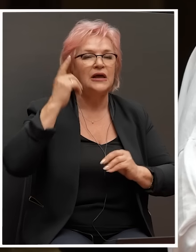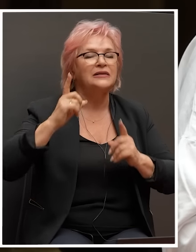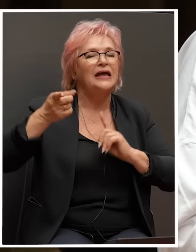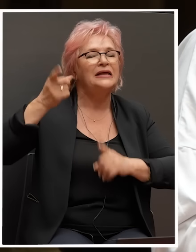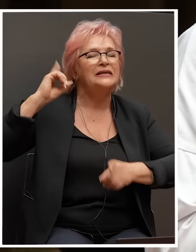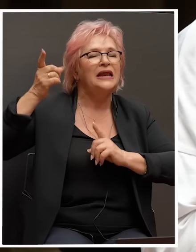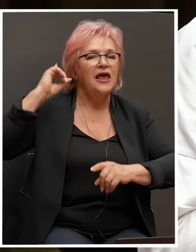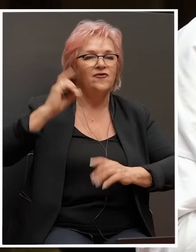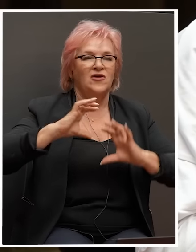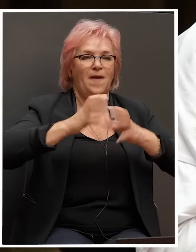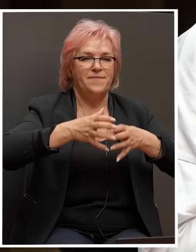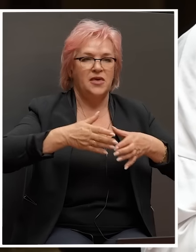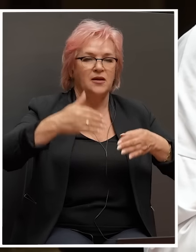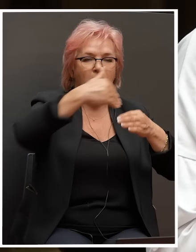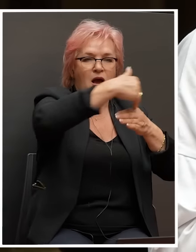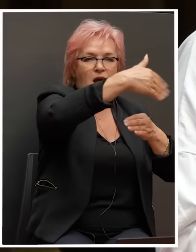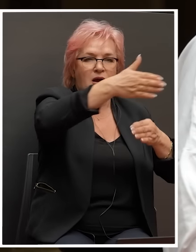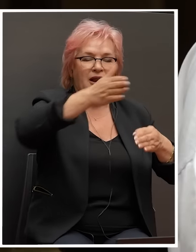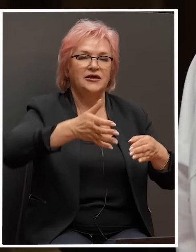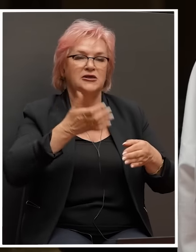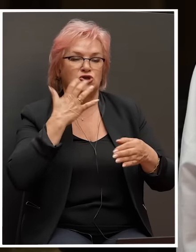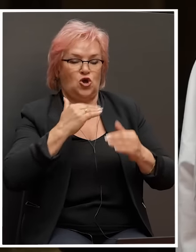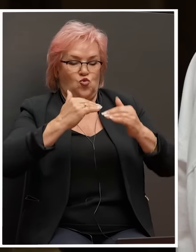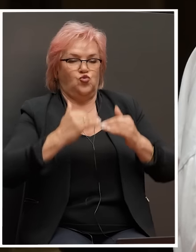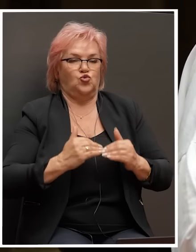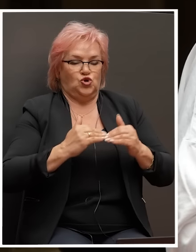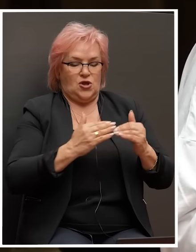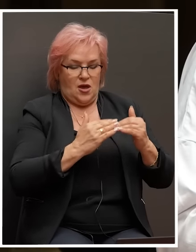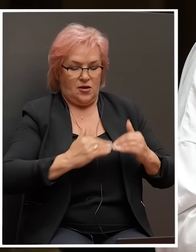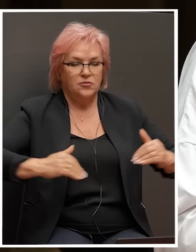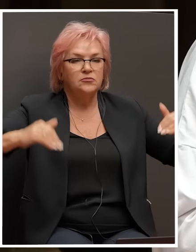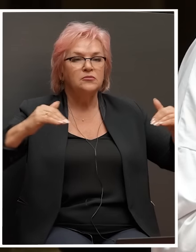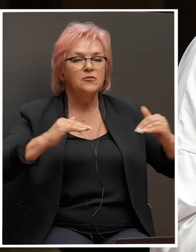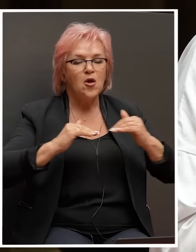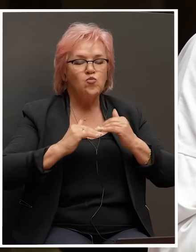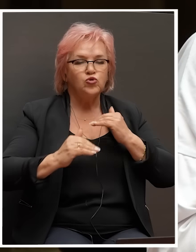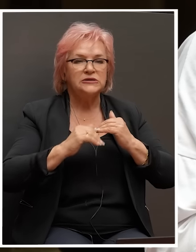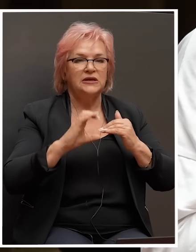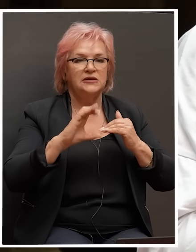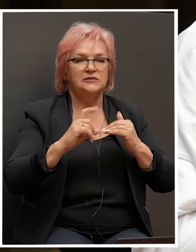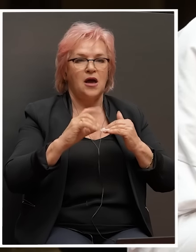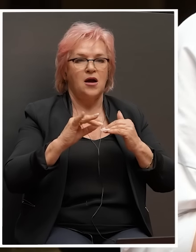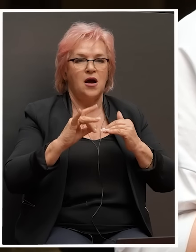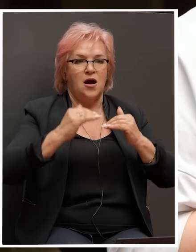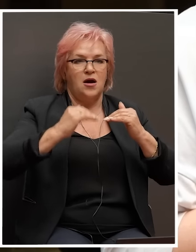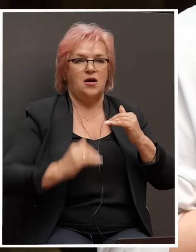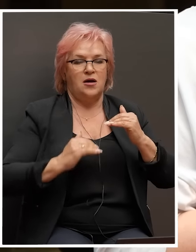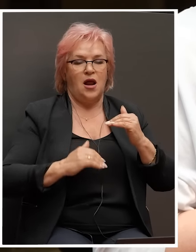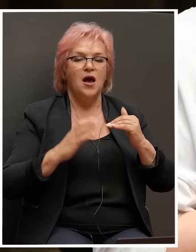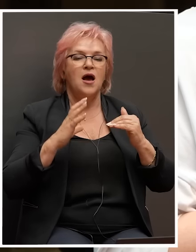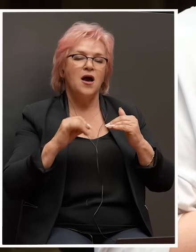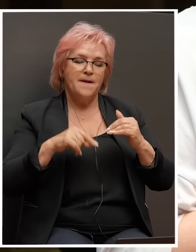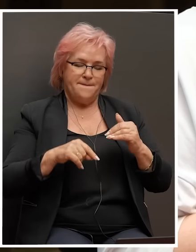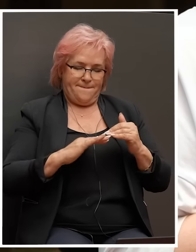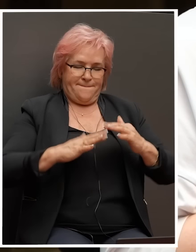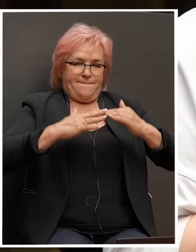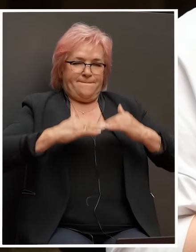мира, с границами. Южные границы империи проходили по пустыне Сахары, чуть ниже по северному